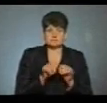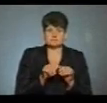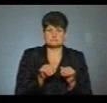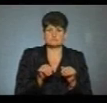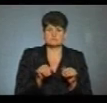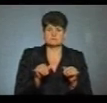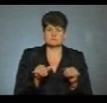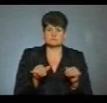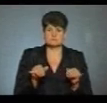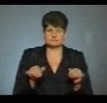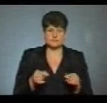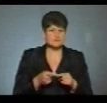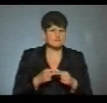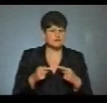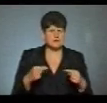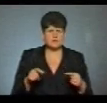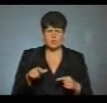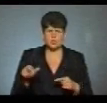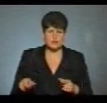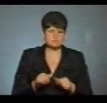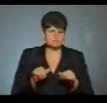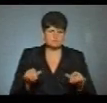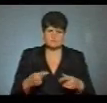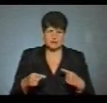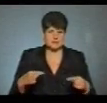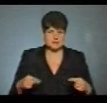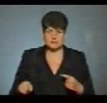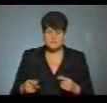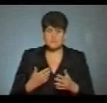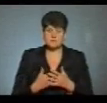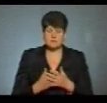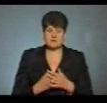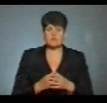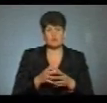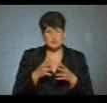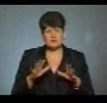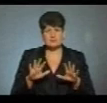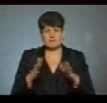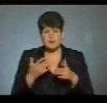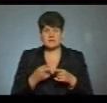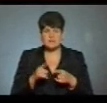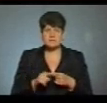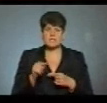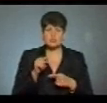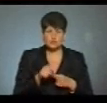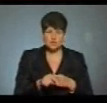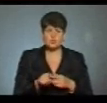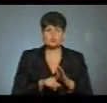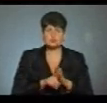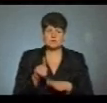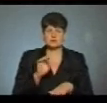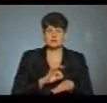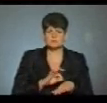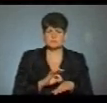оцей патогенез може в різних людей перебігати по-різному, але в більшості він зводиться до того, що уражається